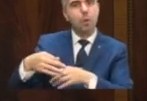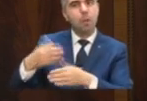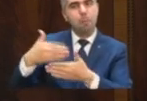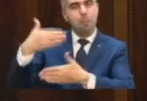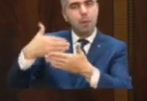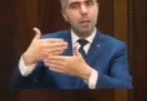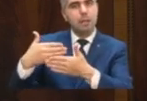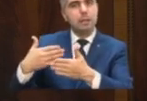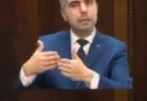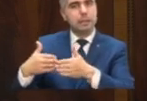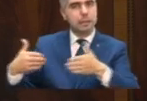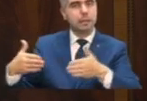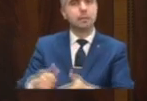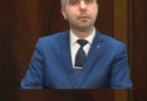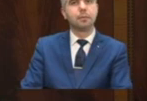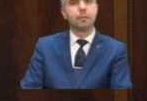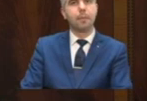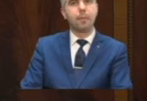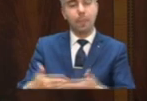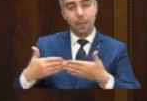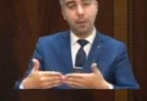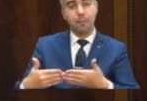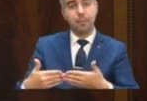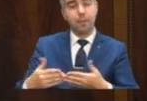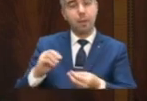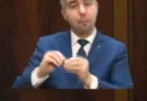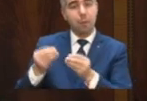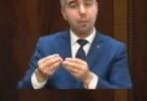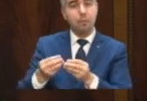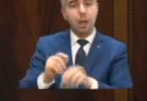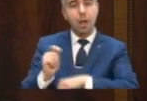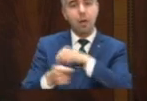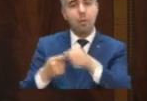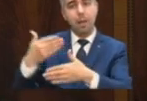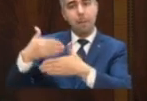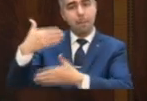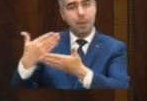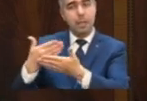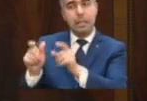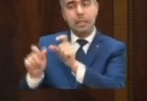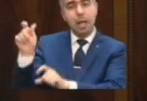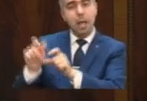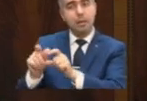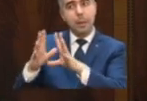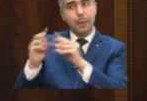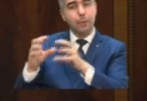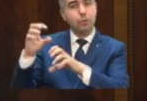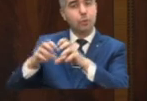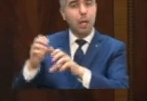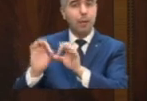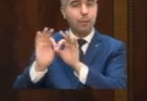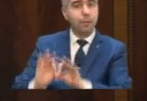الوزيرة، ألم يعني أوان باش نحلوا هذه المعضلة ديال البناء في العالم القروي؟ هاد الناس كتعاني مع الجفاف